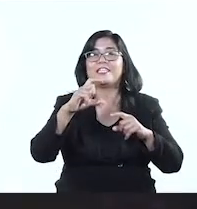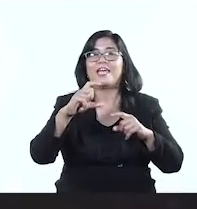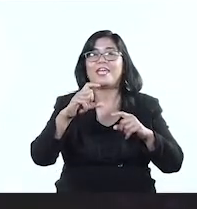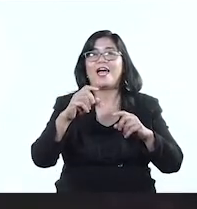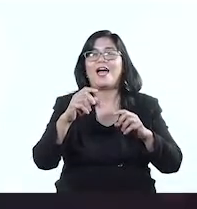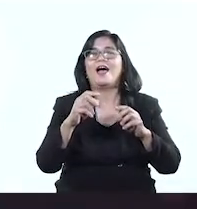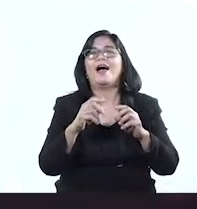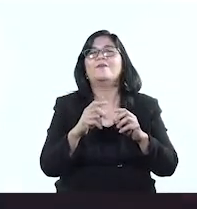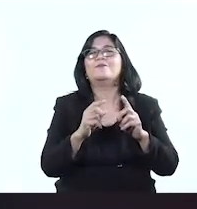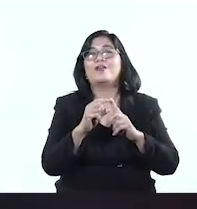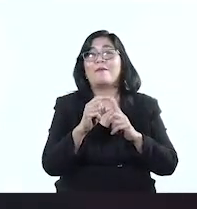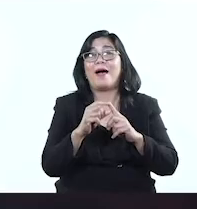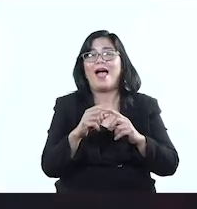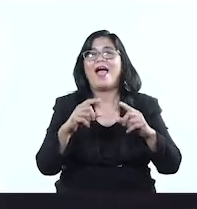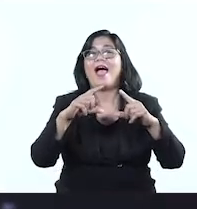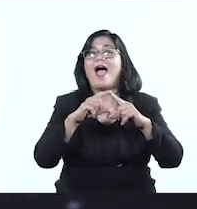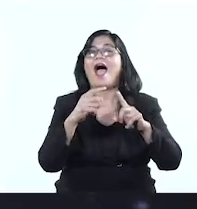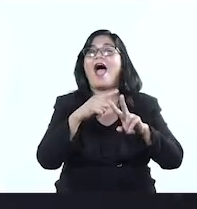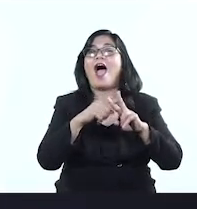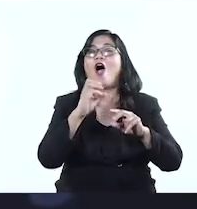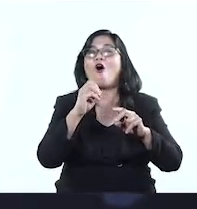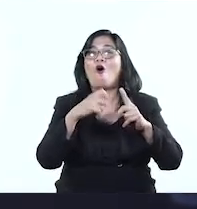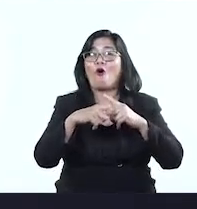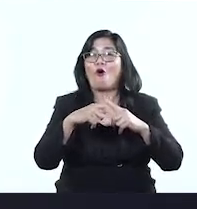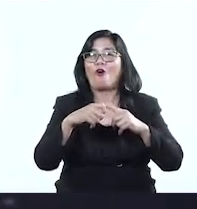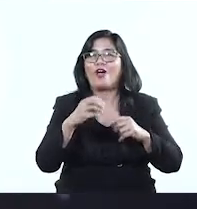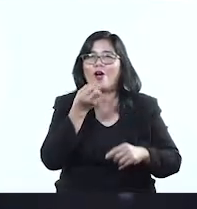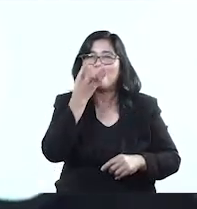lu hai hahaha